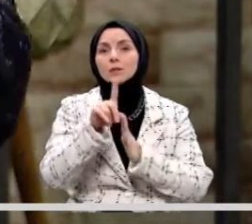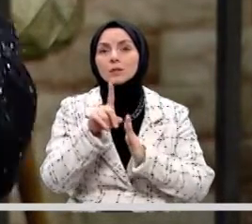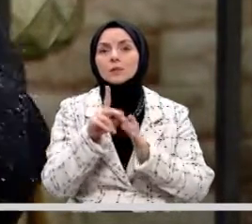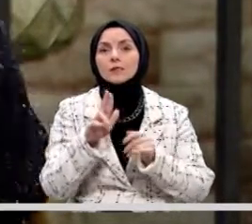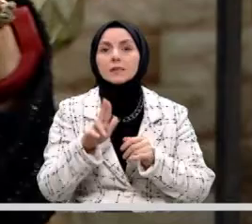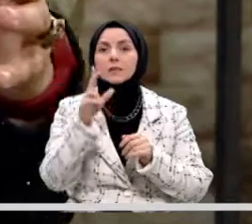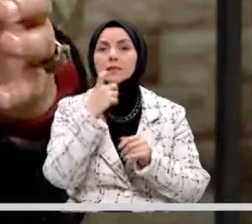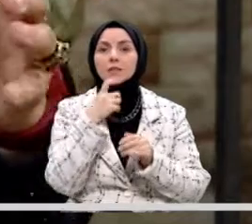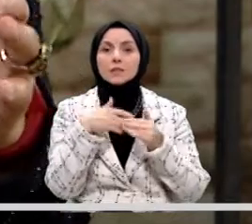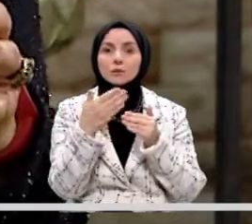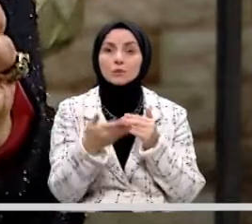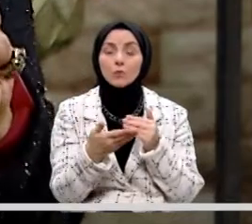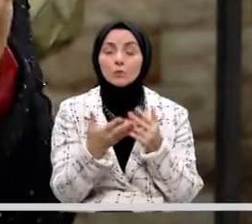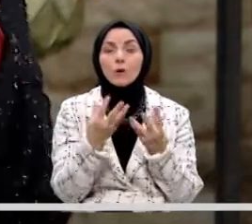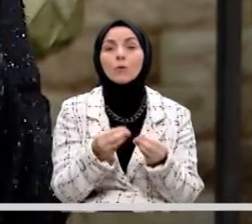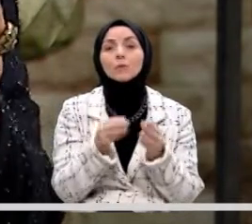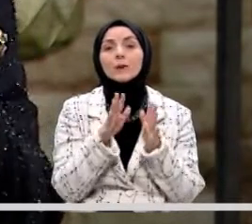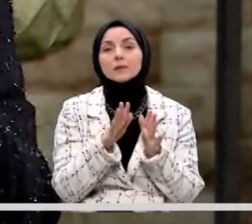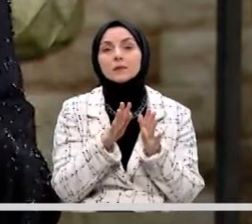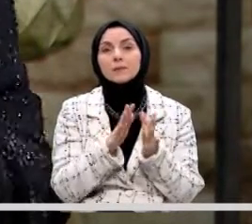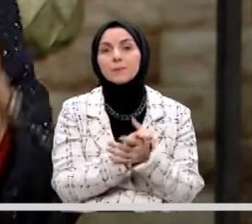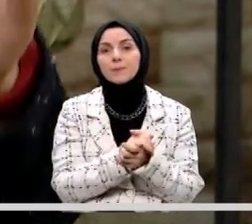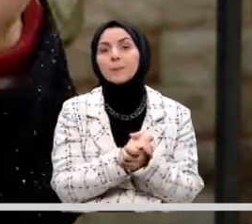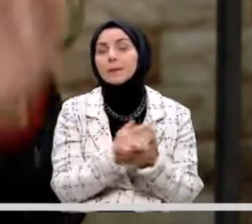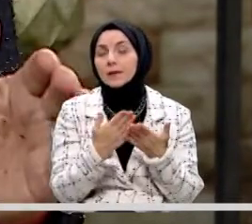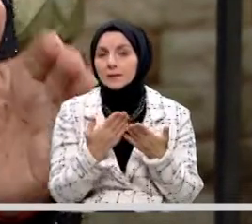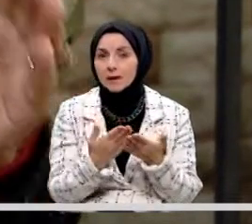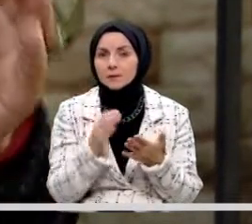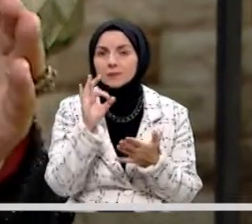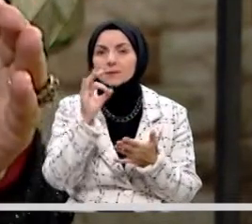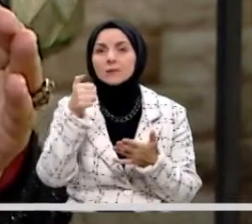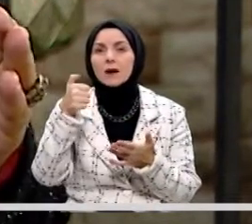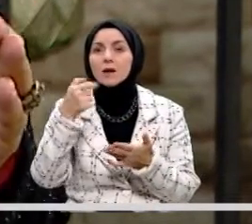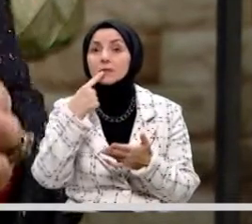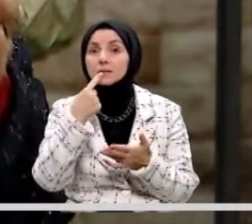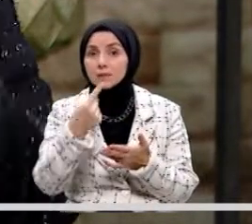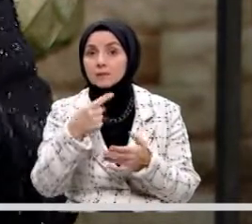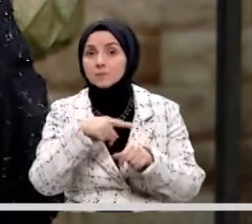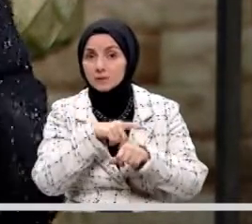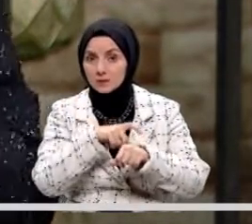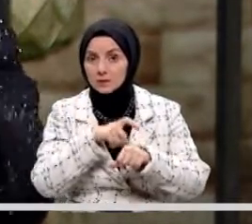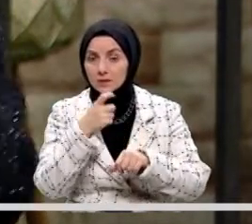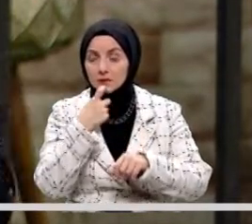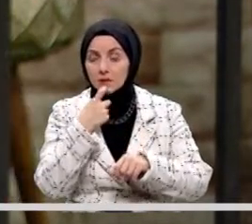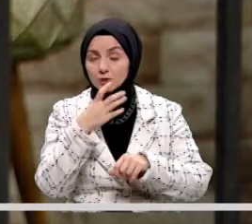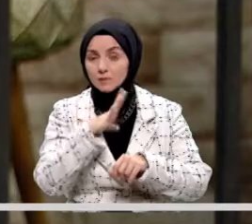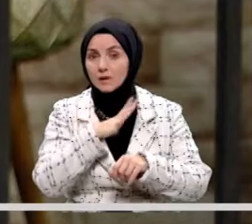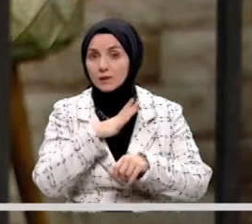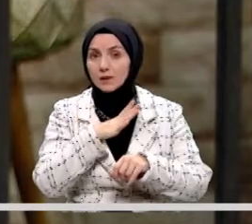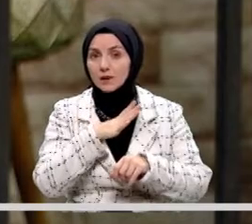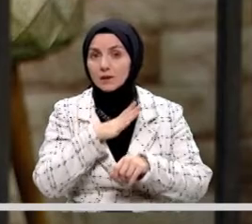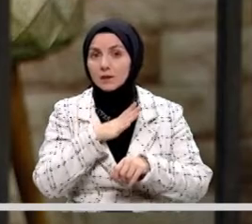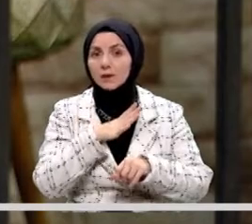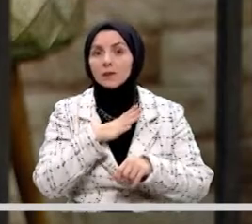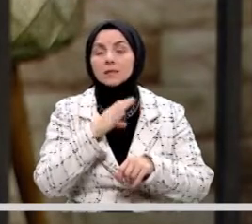Yani benim aslında vurgulama çalıştığım konu bu yani 06 dediğimiz var ya sıfır altıdan dört altı